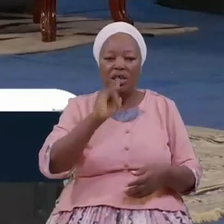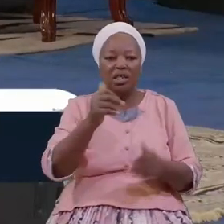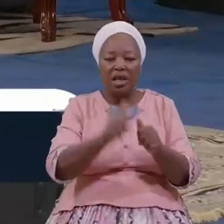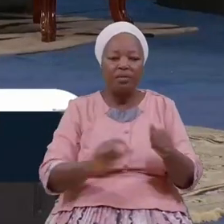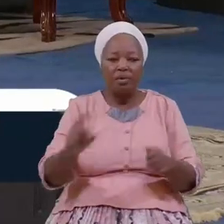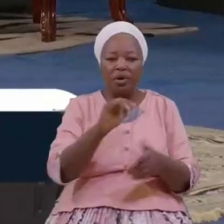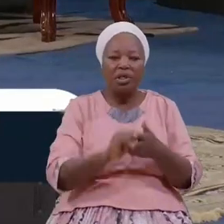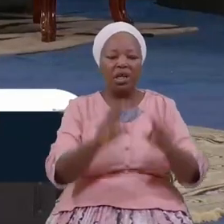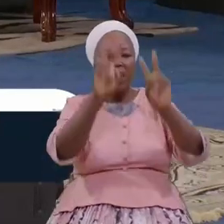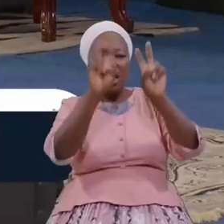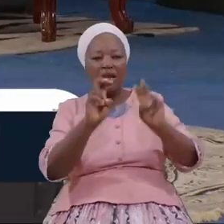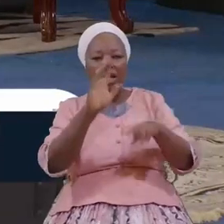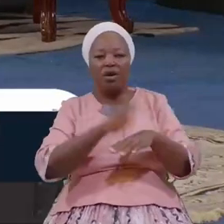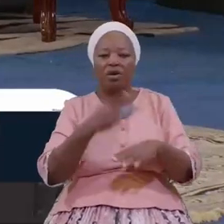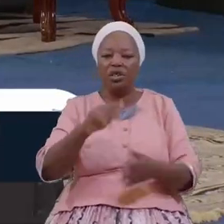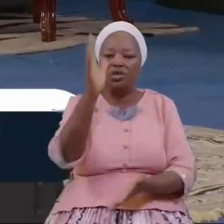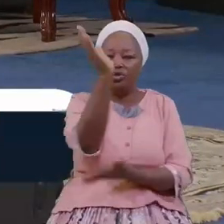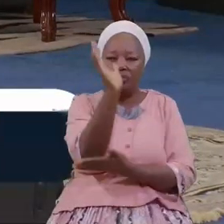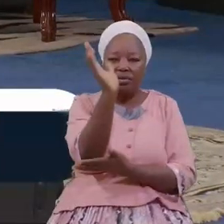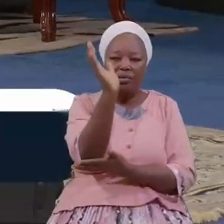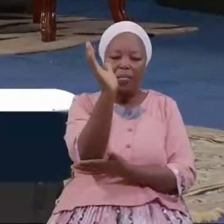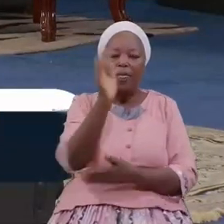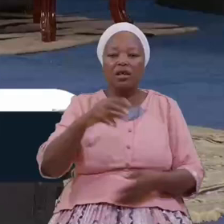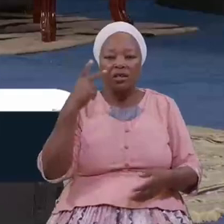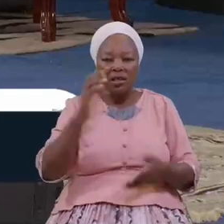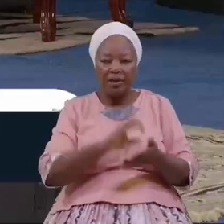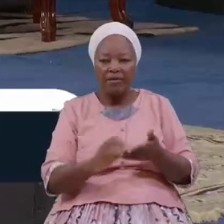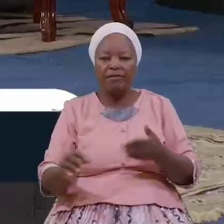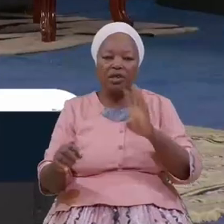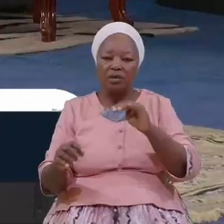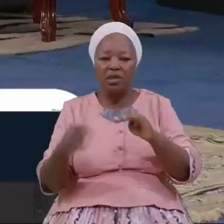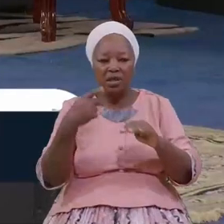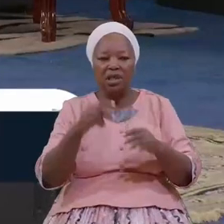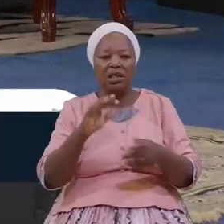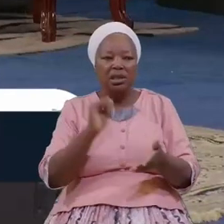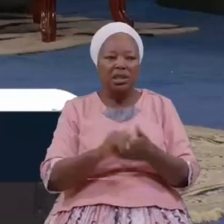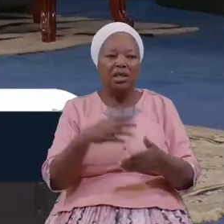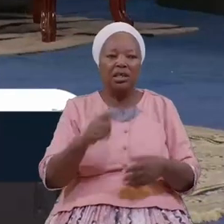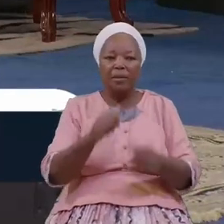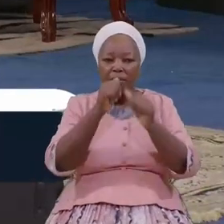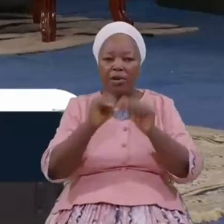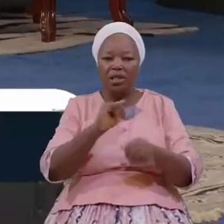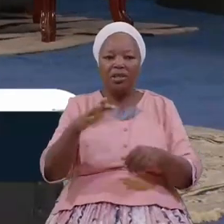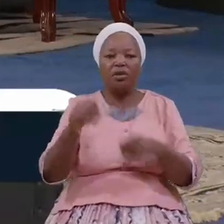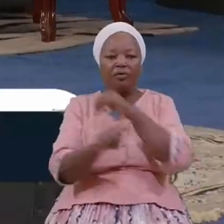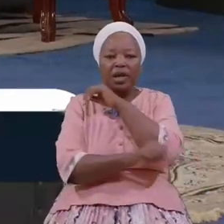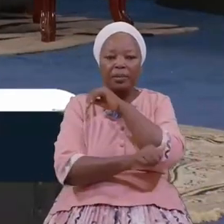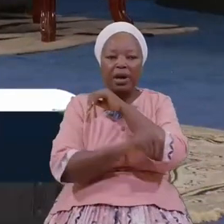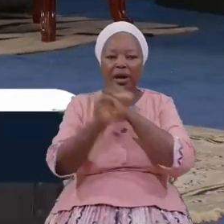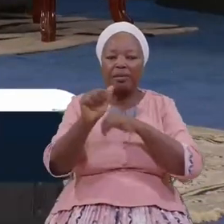est pendu au bois. Voilà le verset 14 qui dit, afin que la